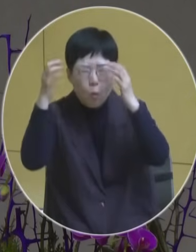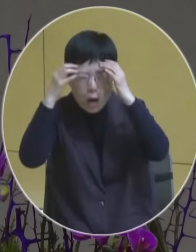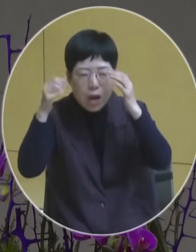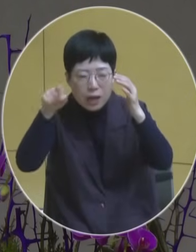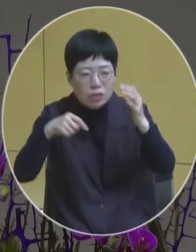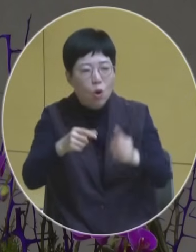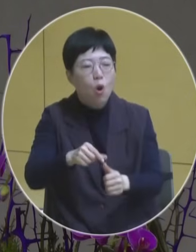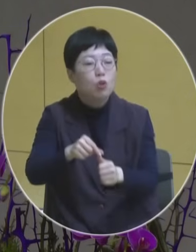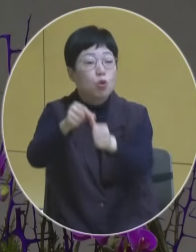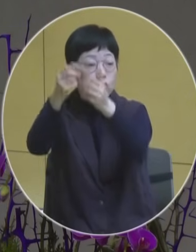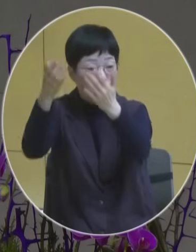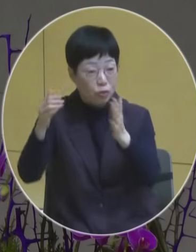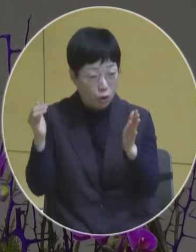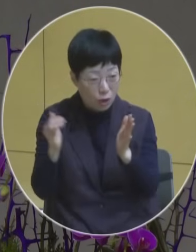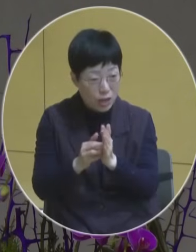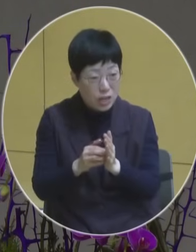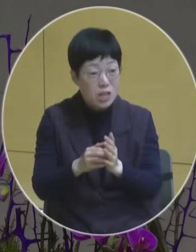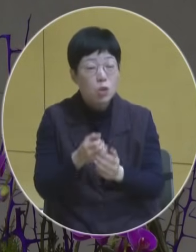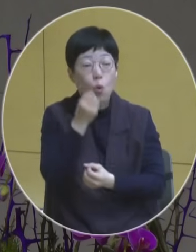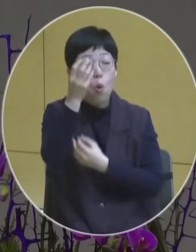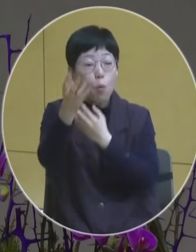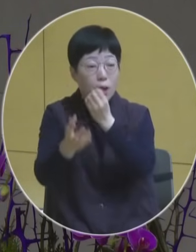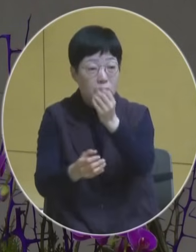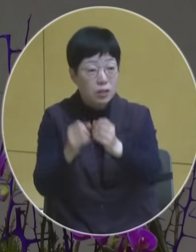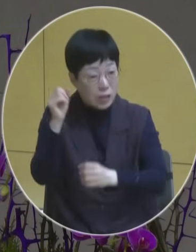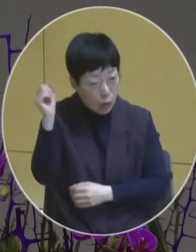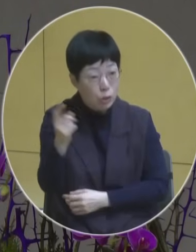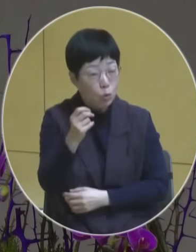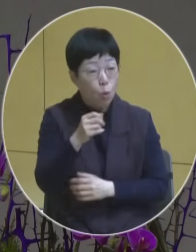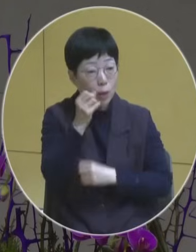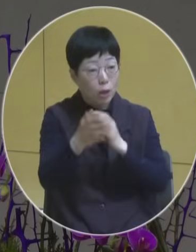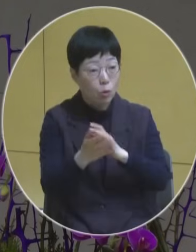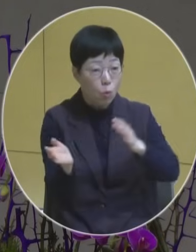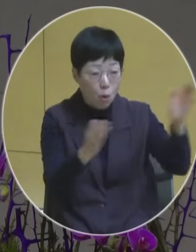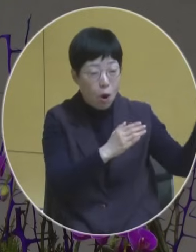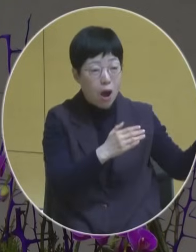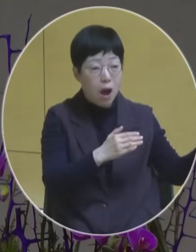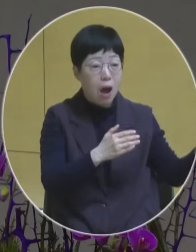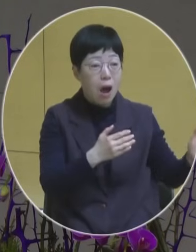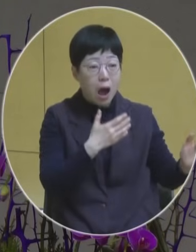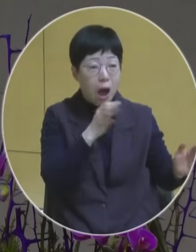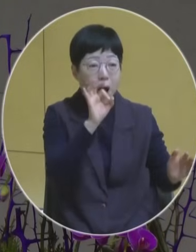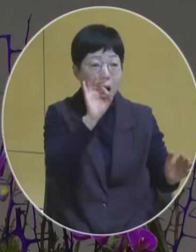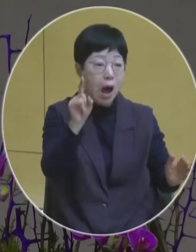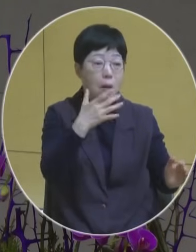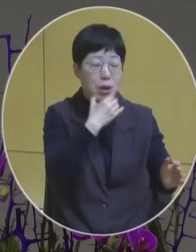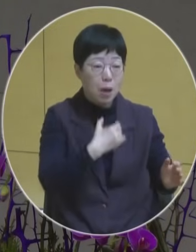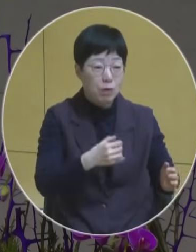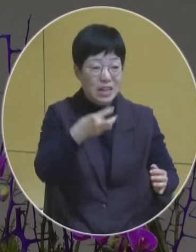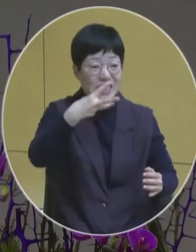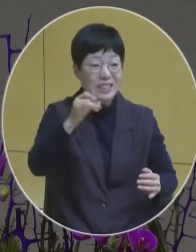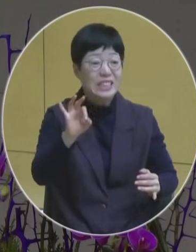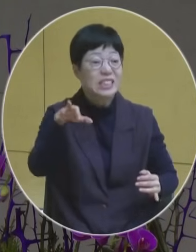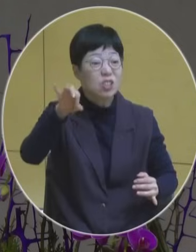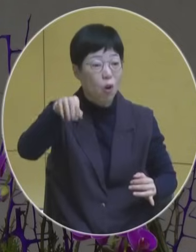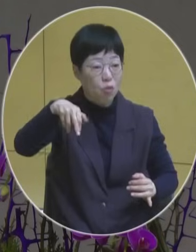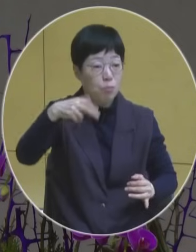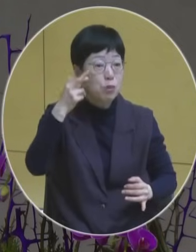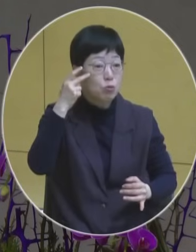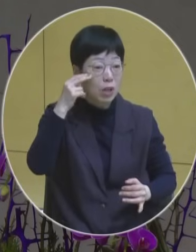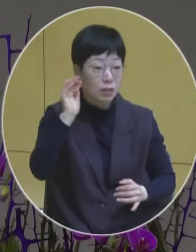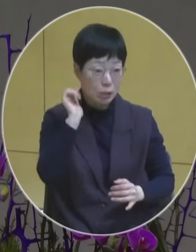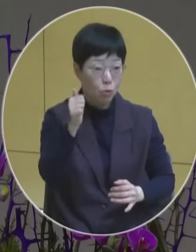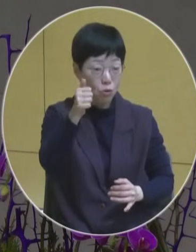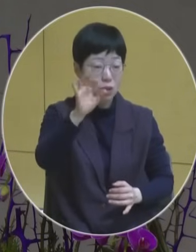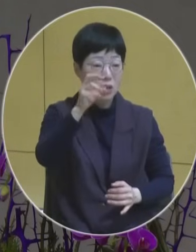환난에서 건지셨도다. 이 고백은 다윗의 고백만이 아니에요. 아브라함 링컨의 고백이기도 해요. 아브라함 링컨을